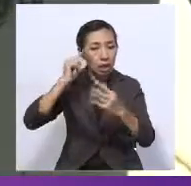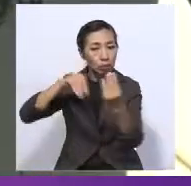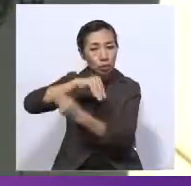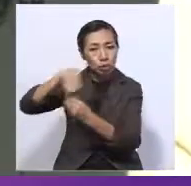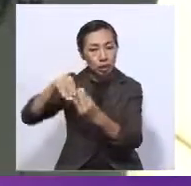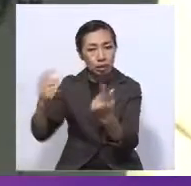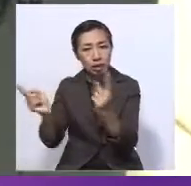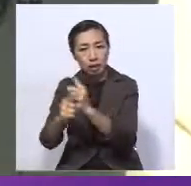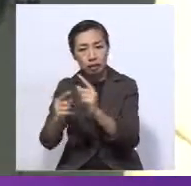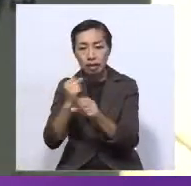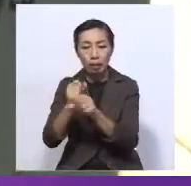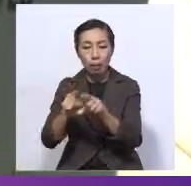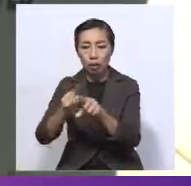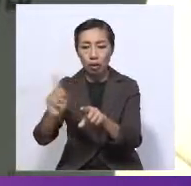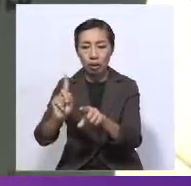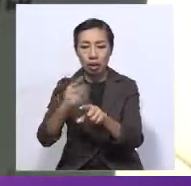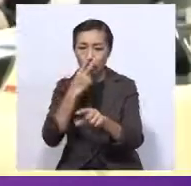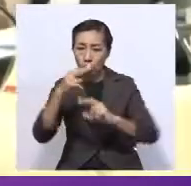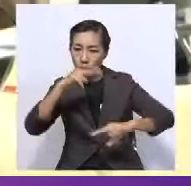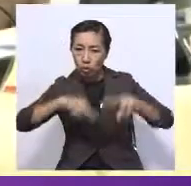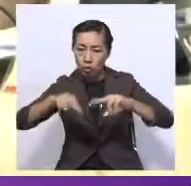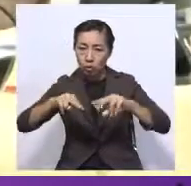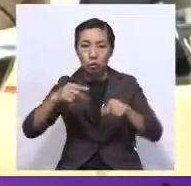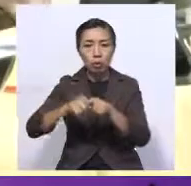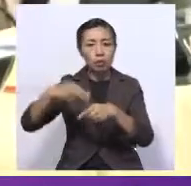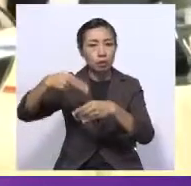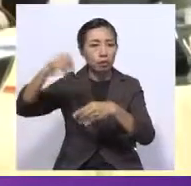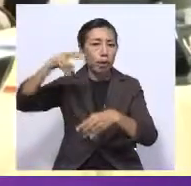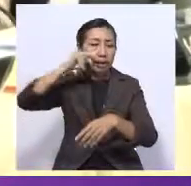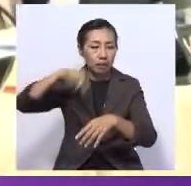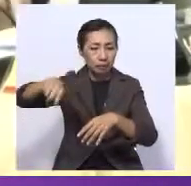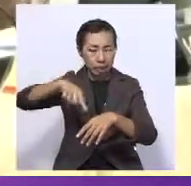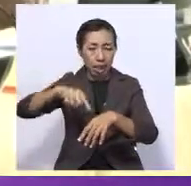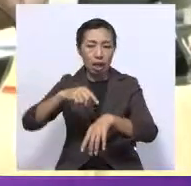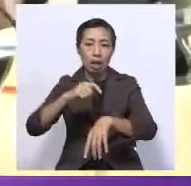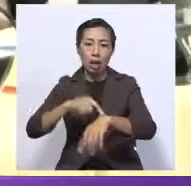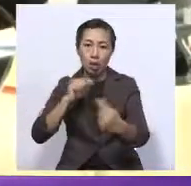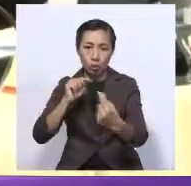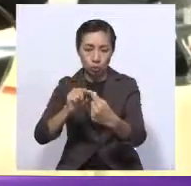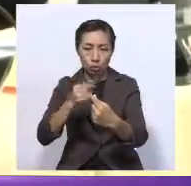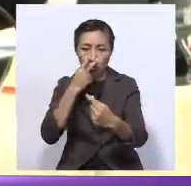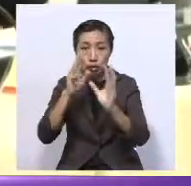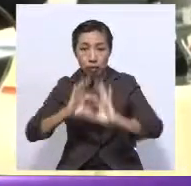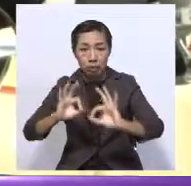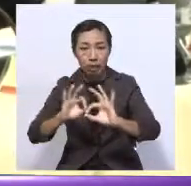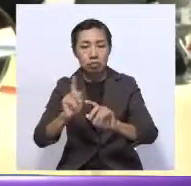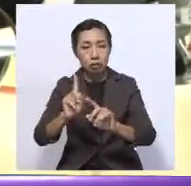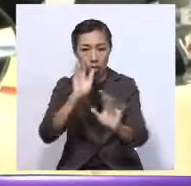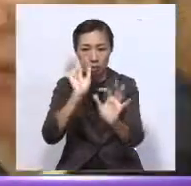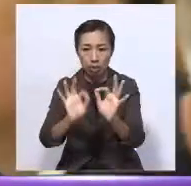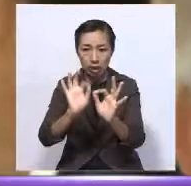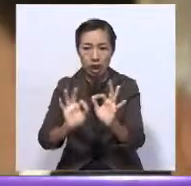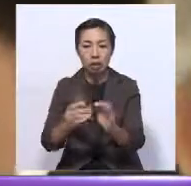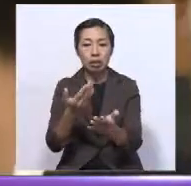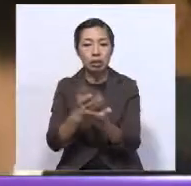านหลักของรัฐโดยให้มีการควบคุมการใช้พลังงานให้เหมาะสมตามห้วงเวลาที่มีความจำเป็นนะคะให้คำนึงถึงความประหยัด